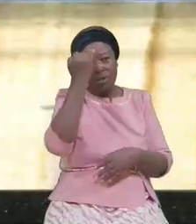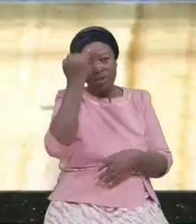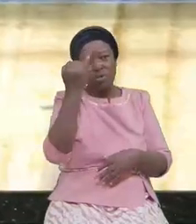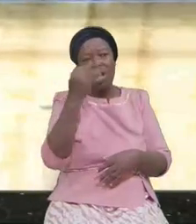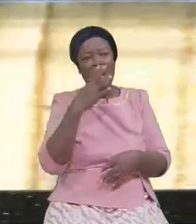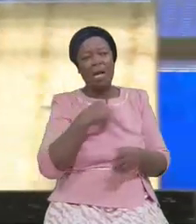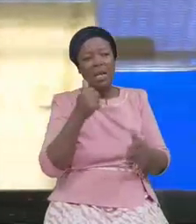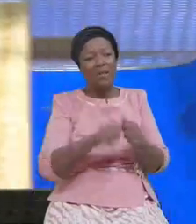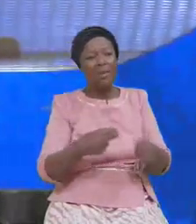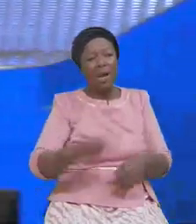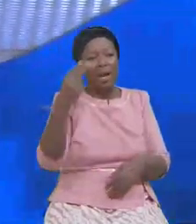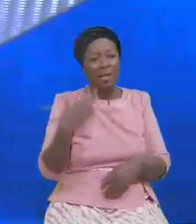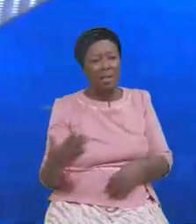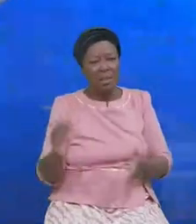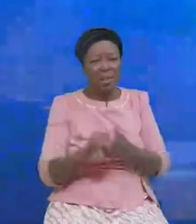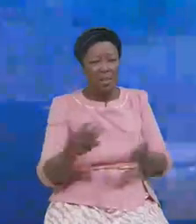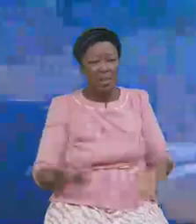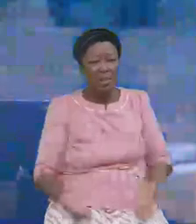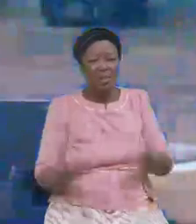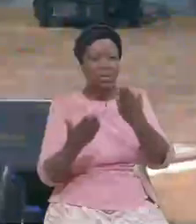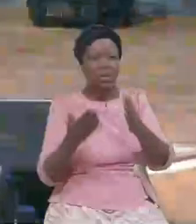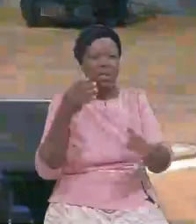la connaissance de Dieu.